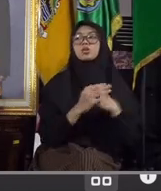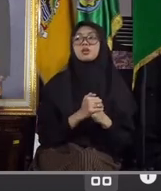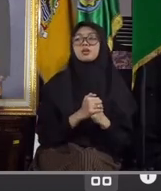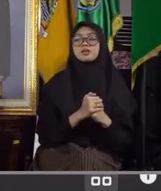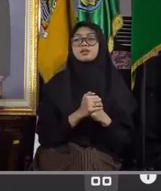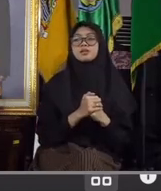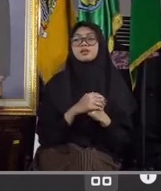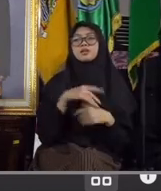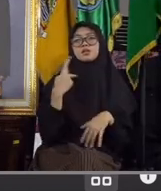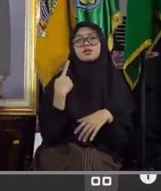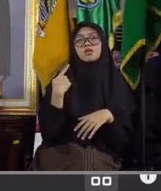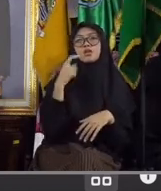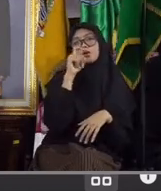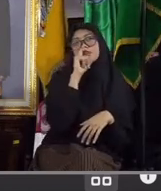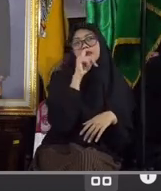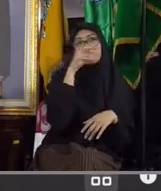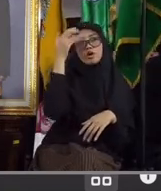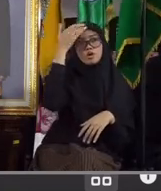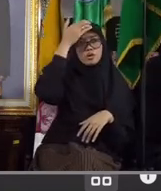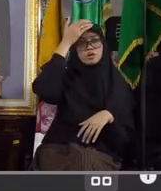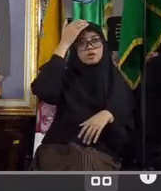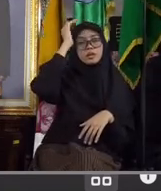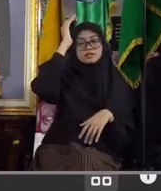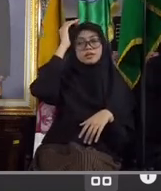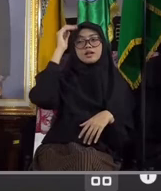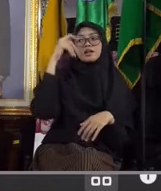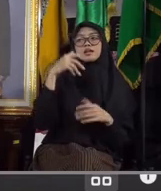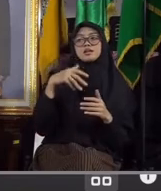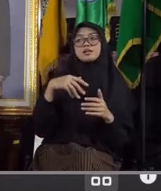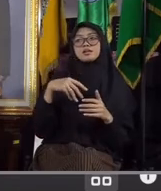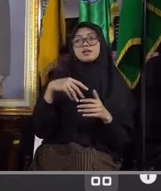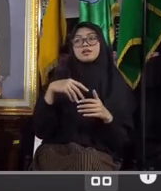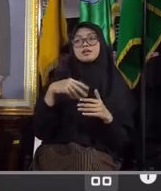Untuk itu kami mohon dari Pak Gub bisa memberikan